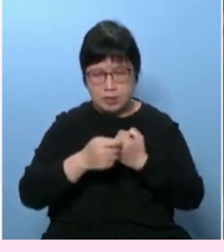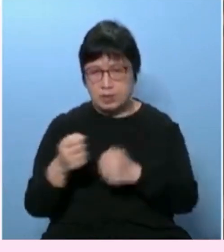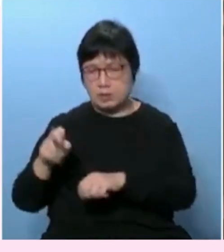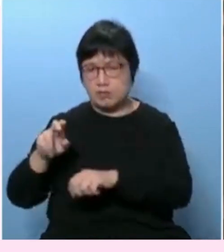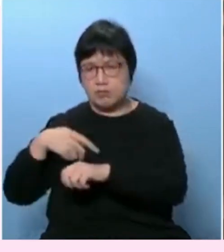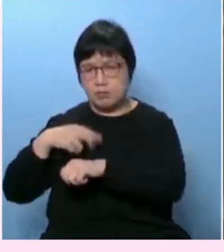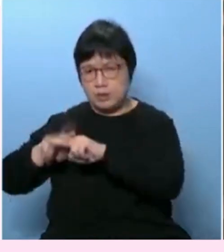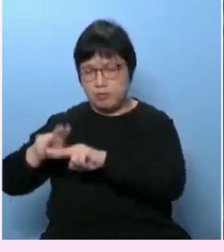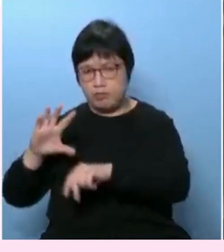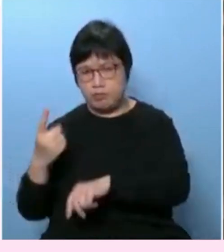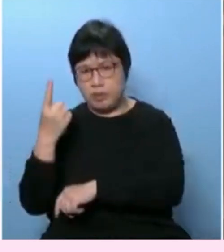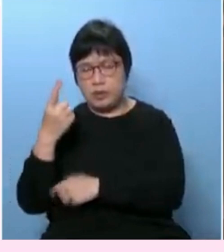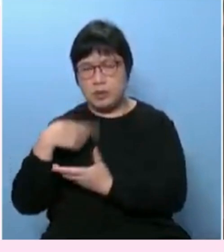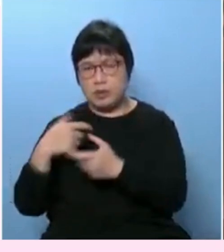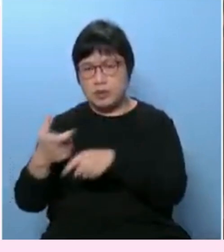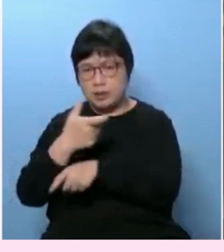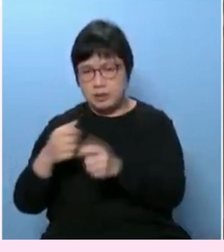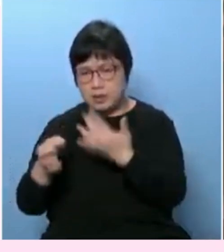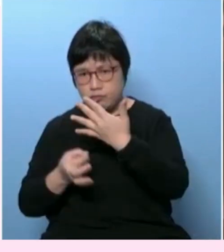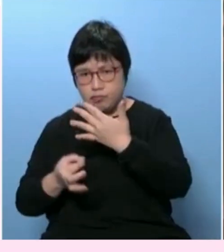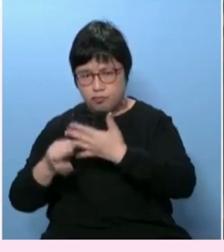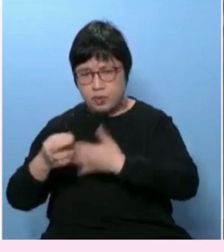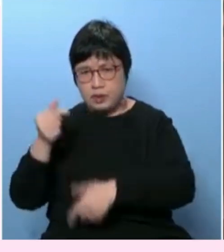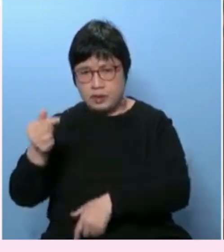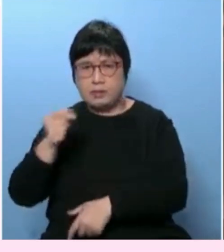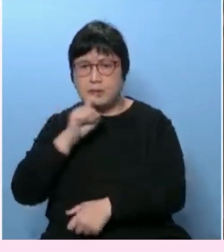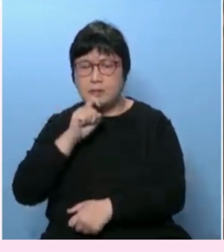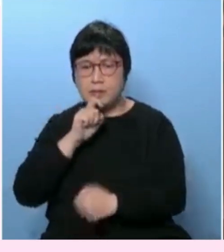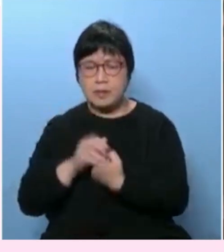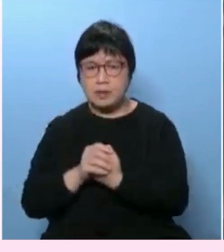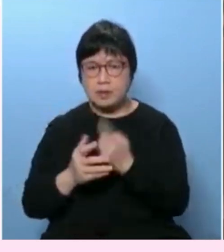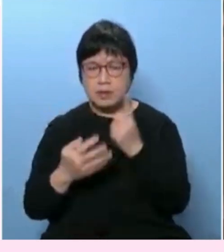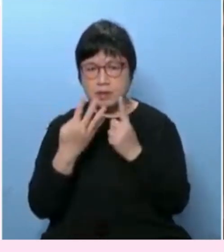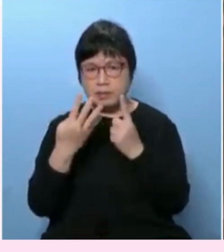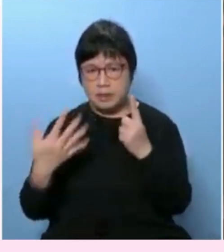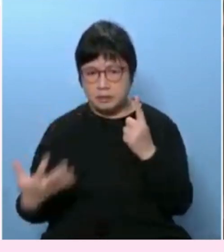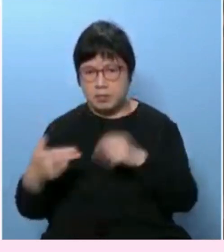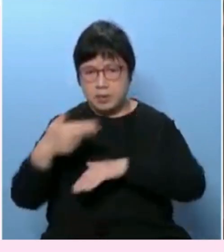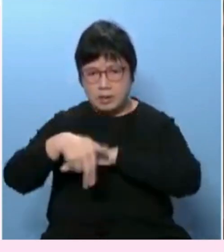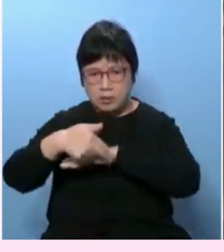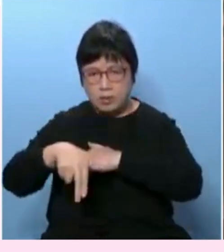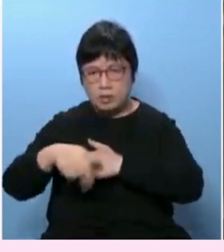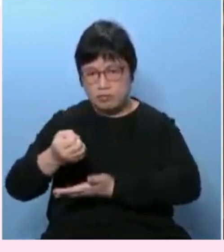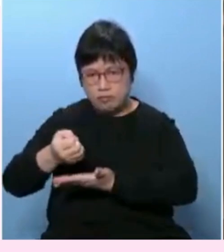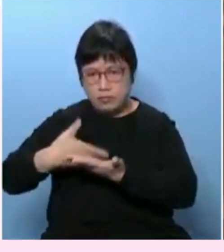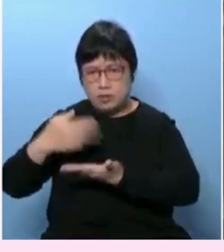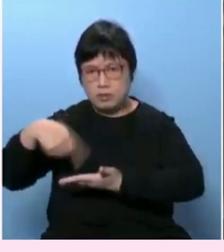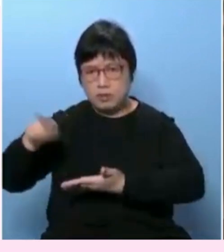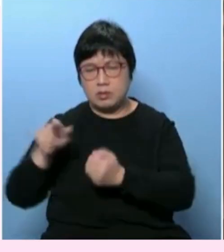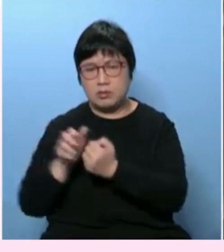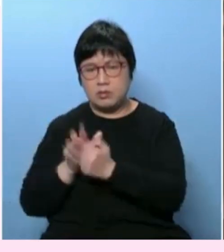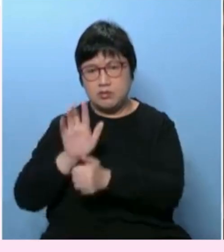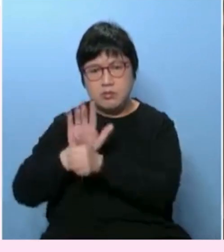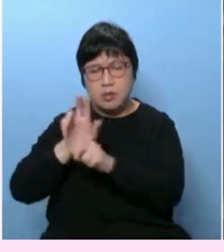能夠實現經濟的正增長。同時，在"十四五"規劃綱要入面的通過，也都為國